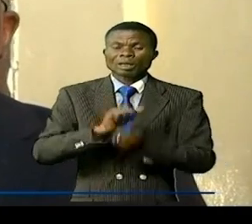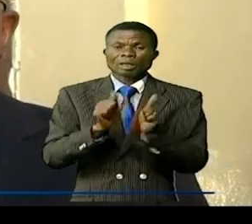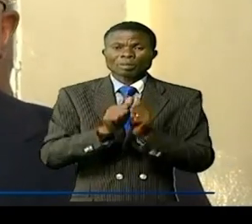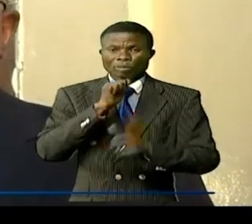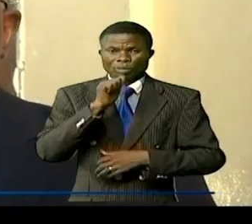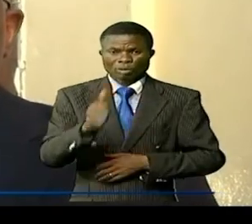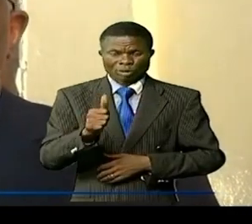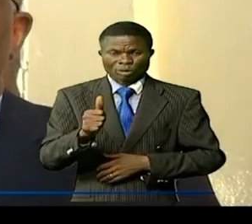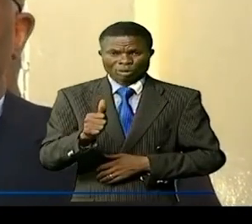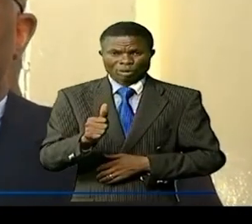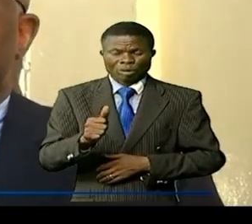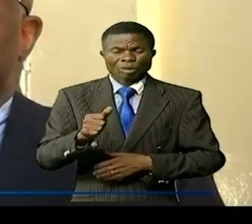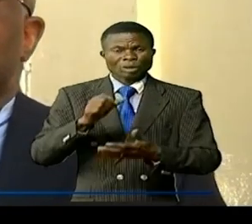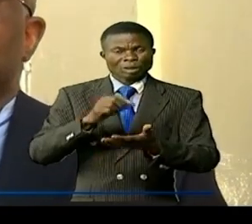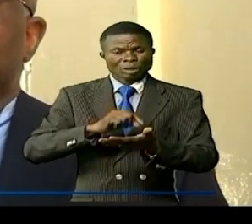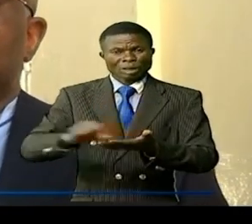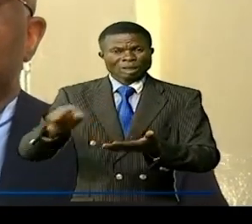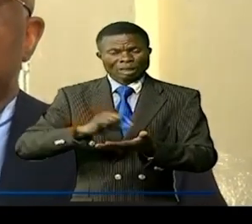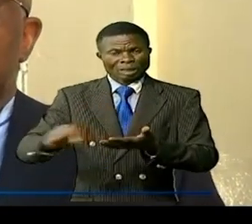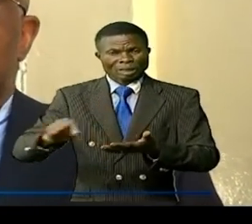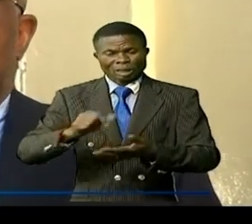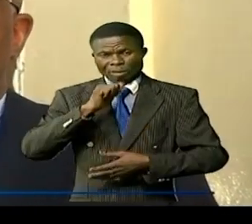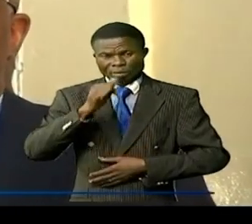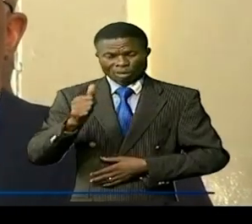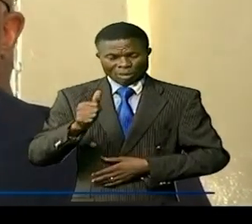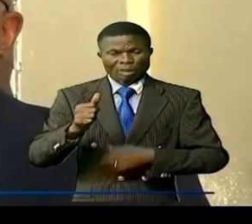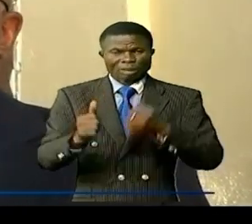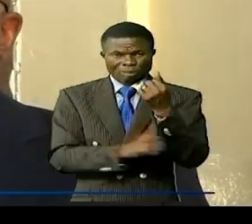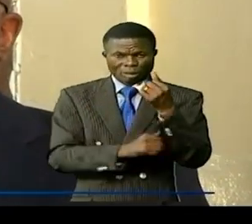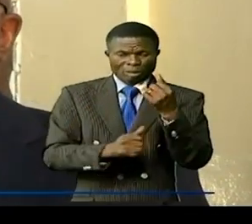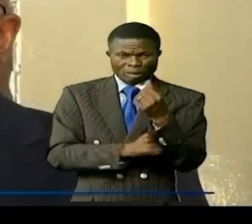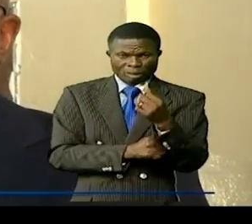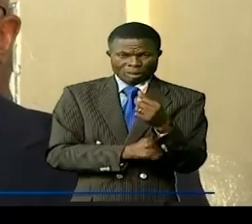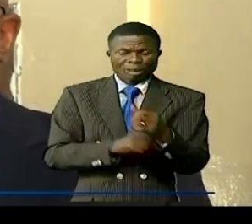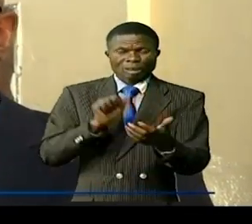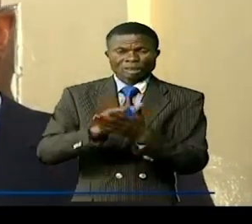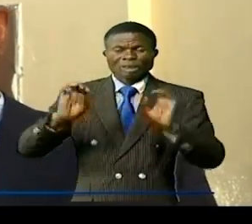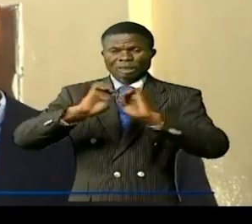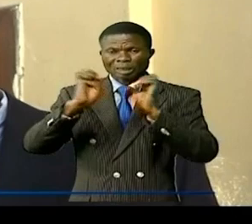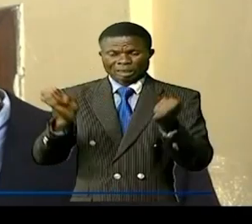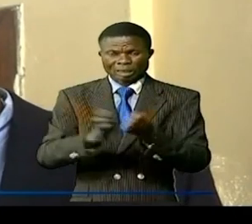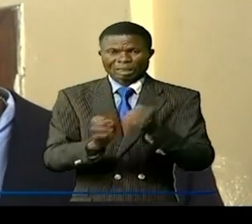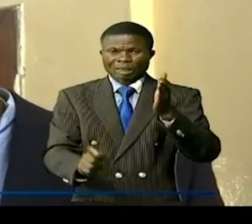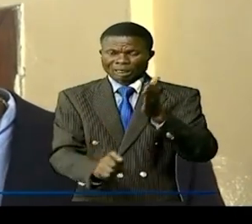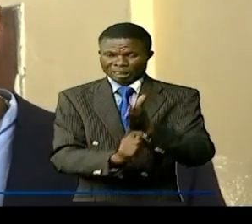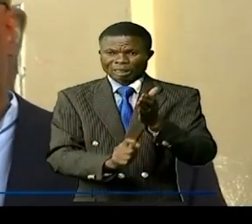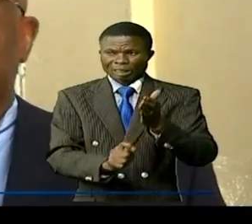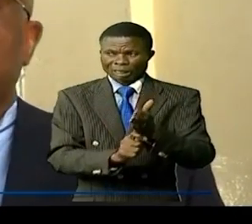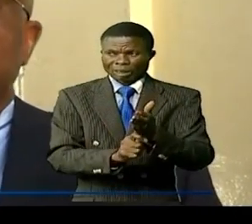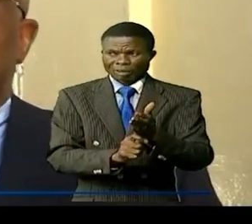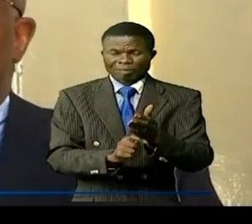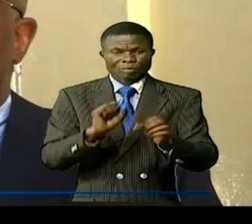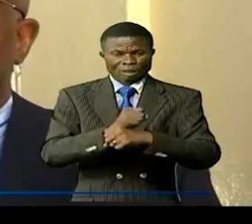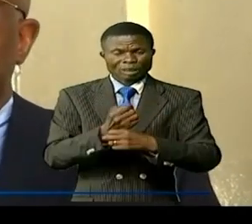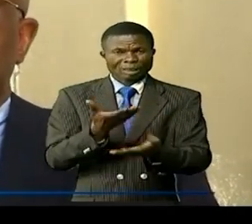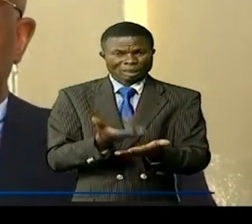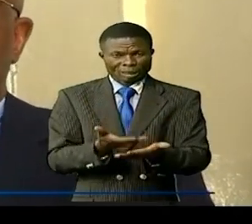d'un recrutement, il s'agit d'une équipe technique qui a été mise en